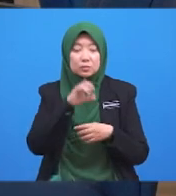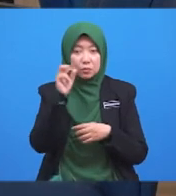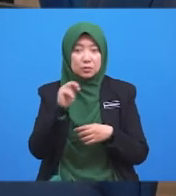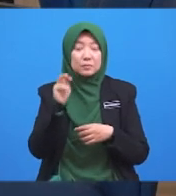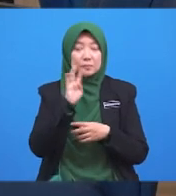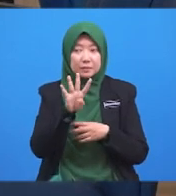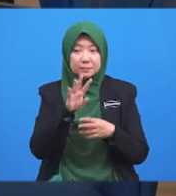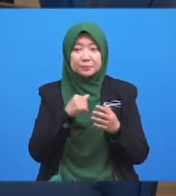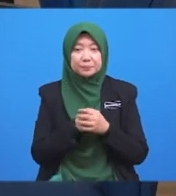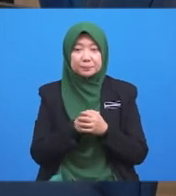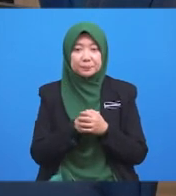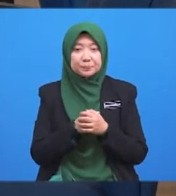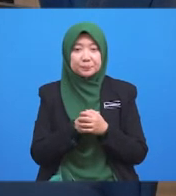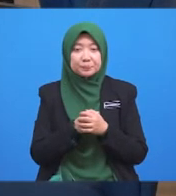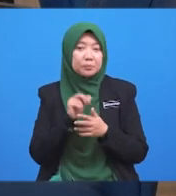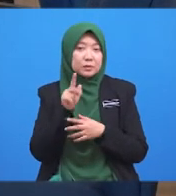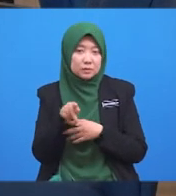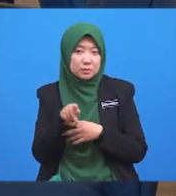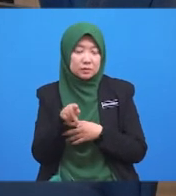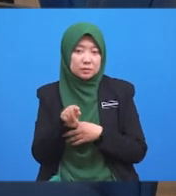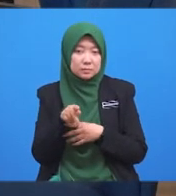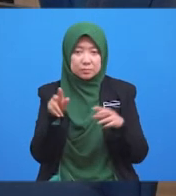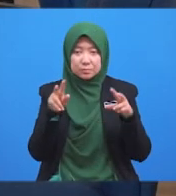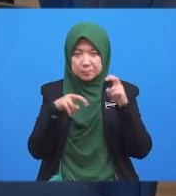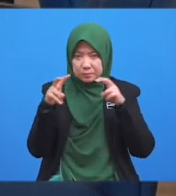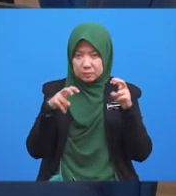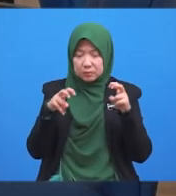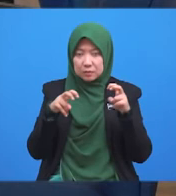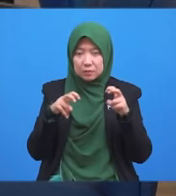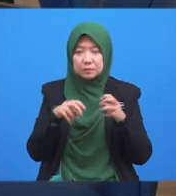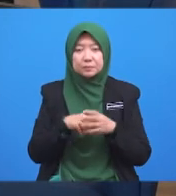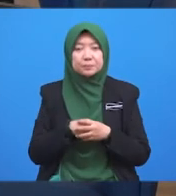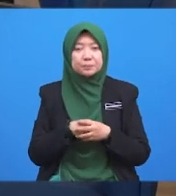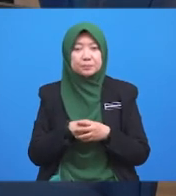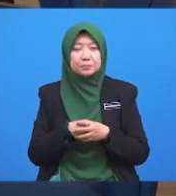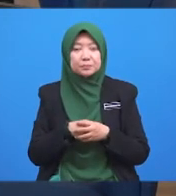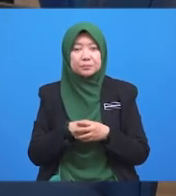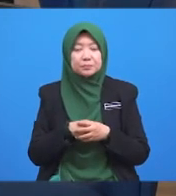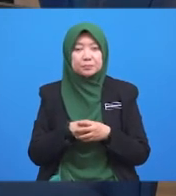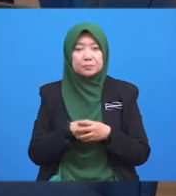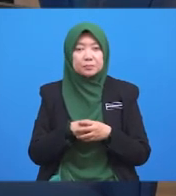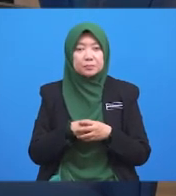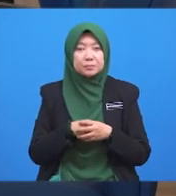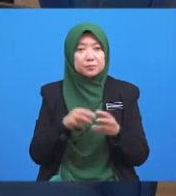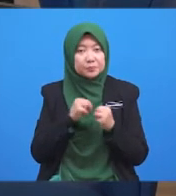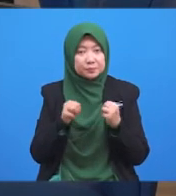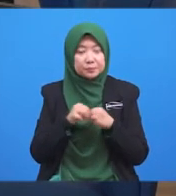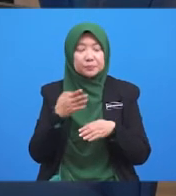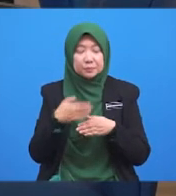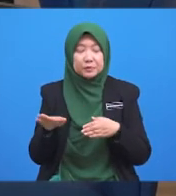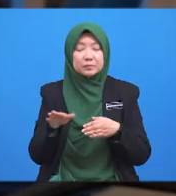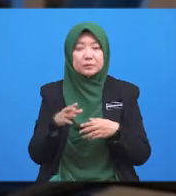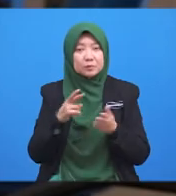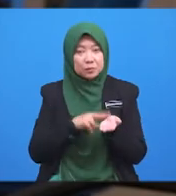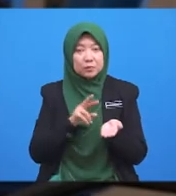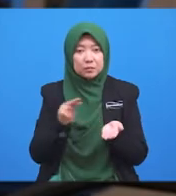Jawapan bagi soalan nombor 4 adalah pastikan pemeriksaan indikasi kontra selepas rawatan